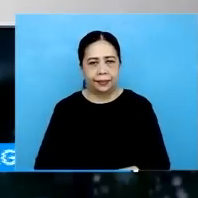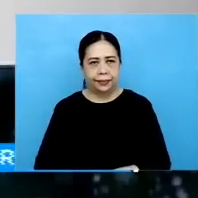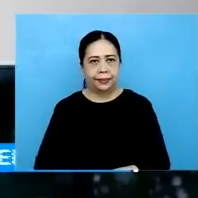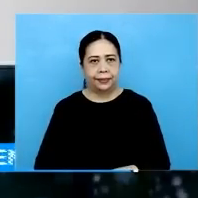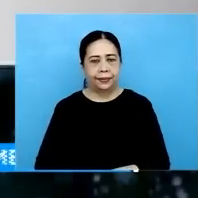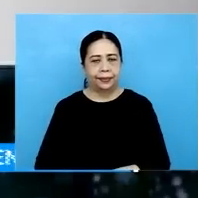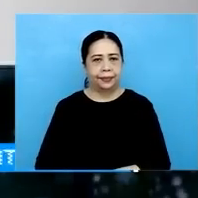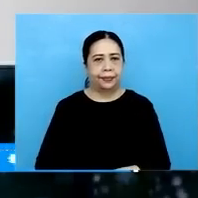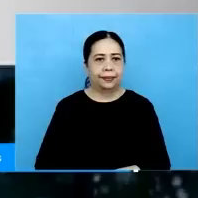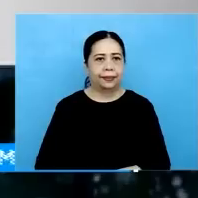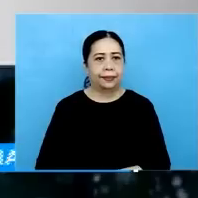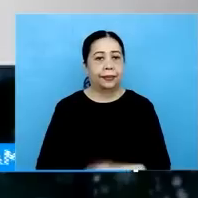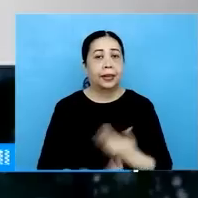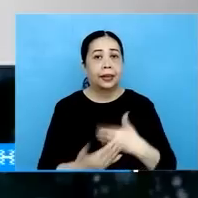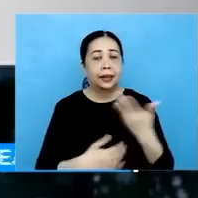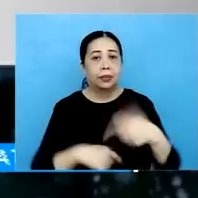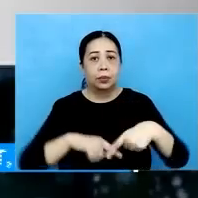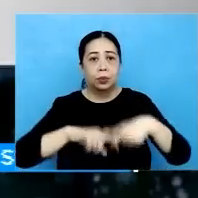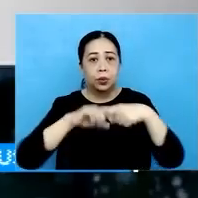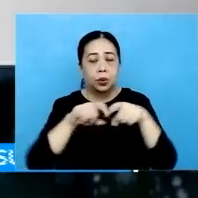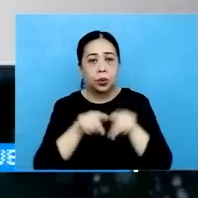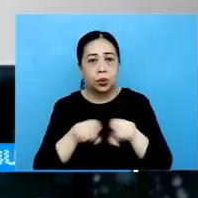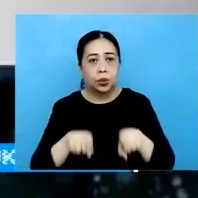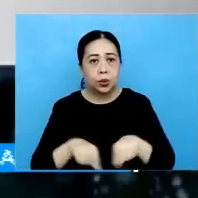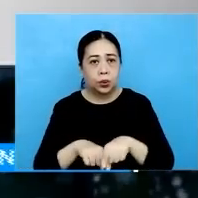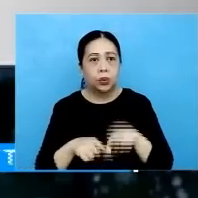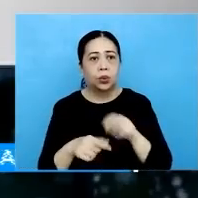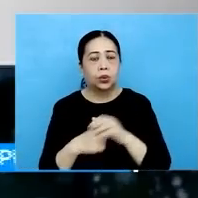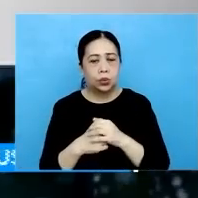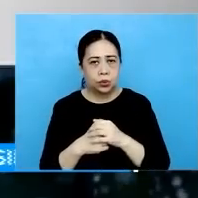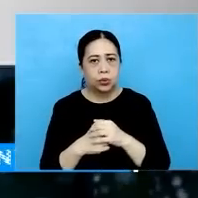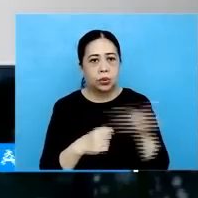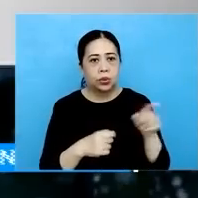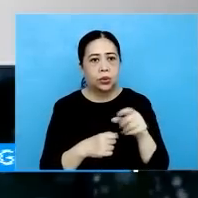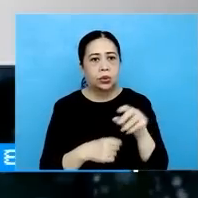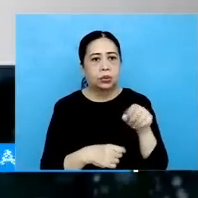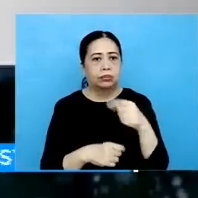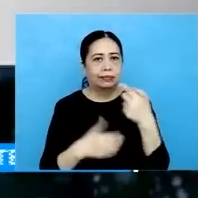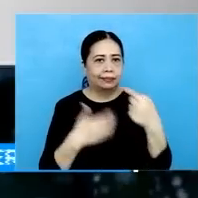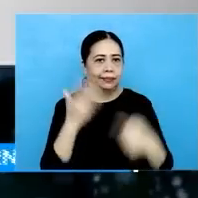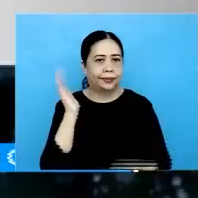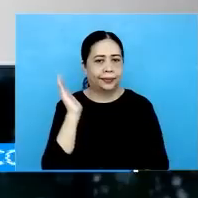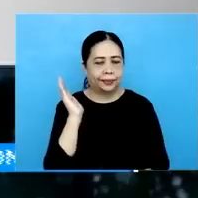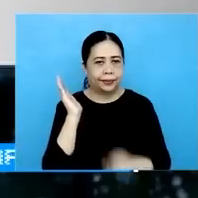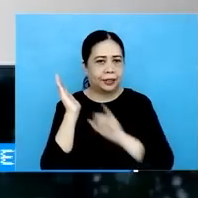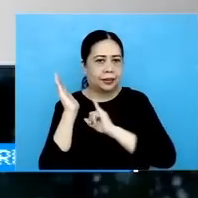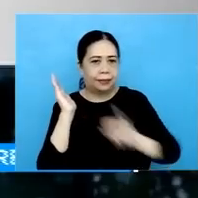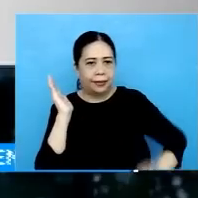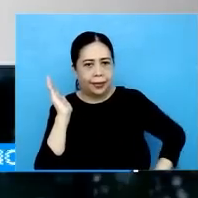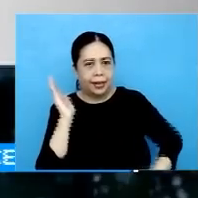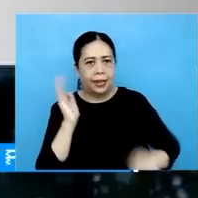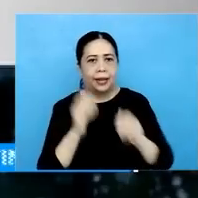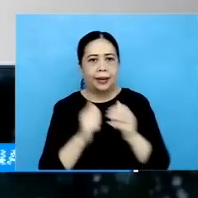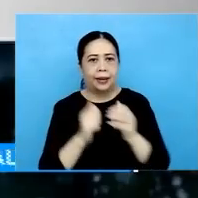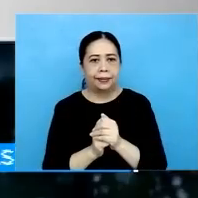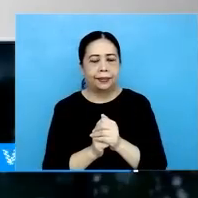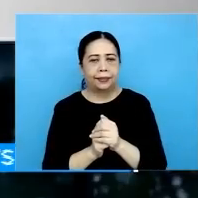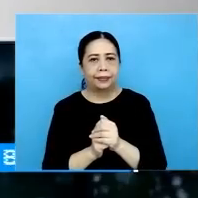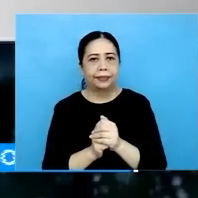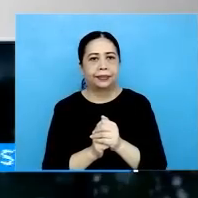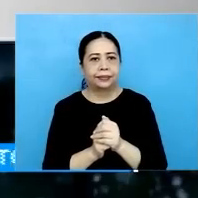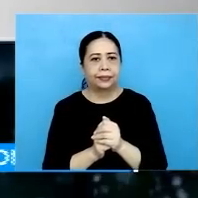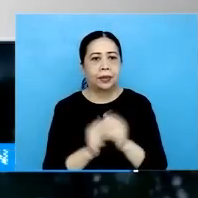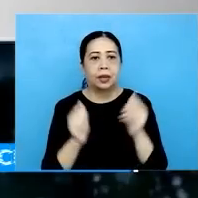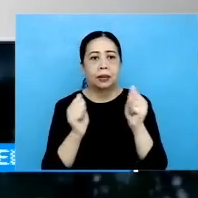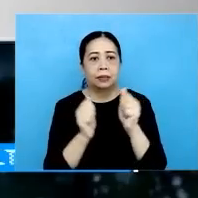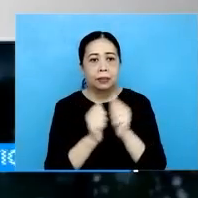Marikina. Suspendido rin ngayong araw ang klase sa San Mariano at Etiague Isabela, gayon din sa Santa Ana, Cagayan. Pati na